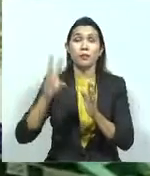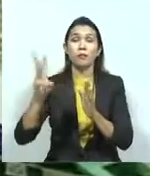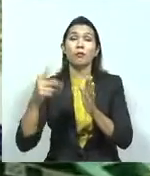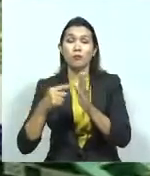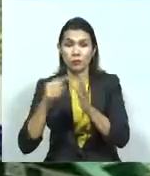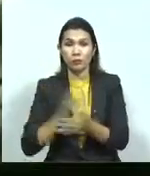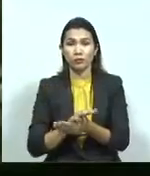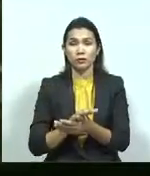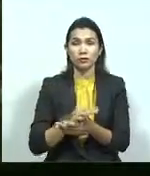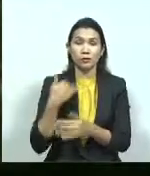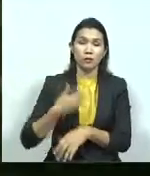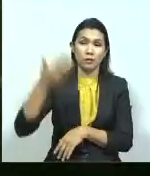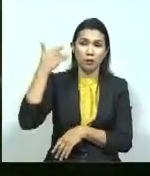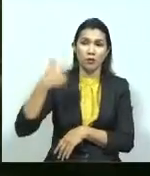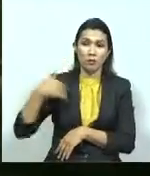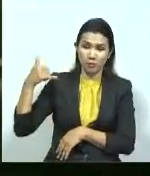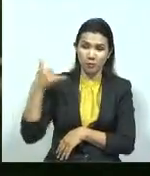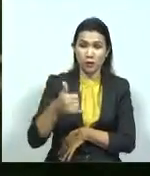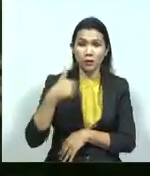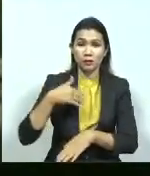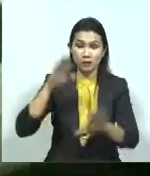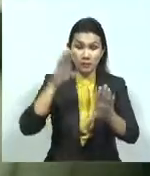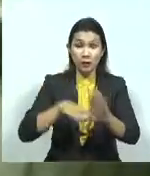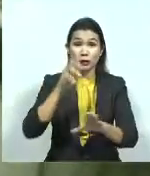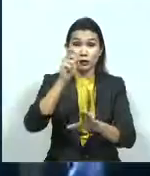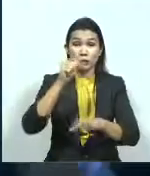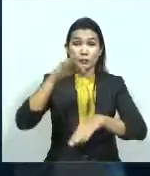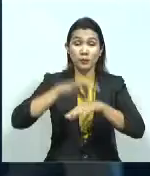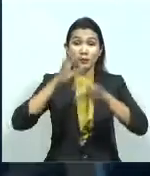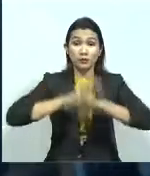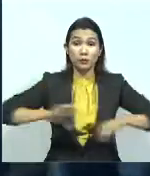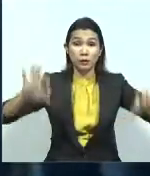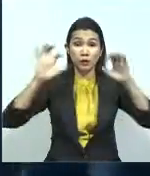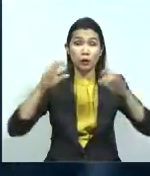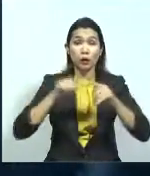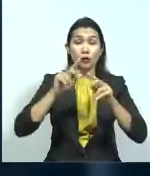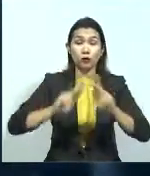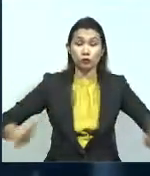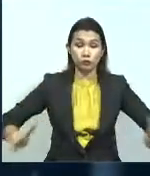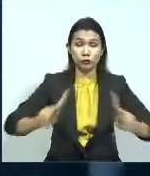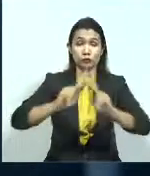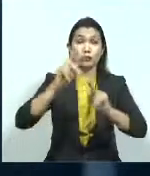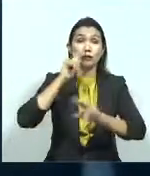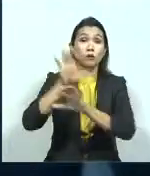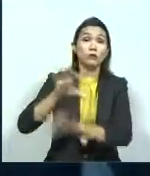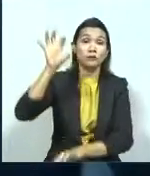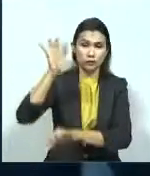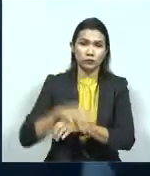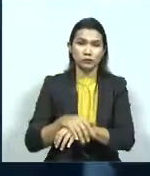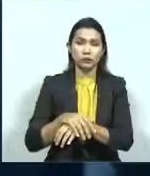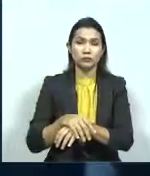อรุณวงศ์ได้เคยเข้ามาสมัครสอบเพื่อที่จะบรรจุเป็นข้าราชการของกระทรวงกลาโหมเรื่องนี้พลเ